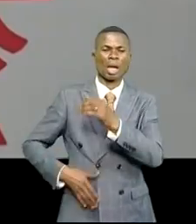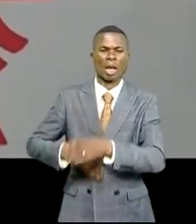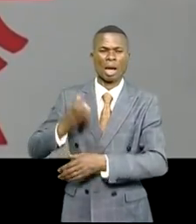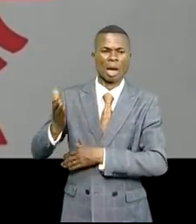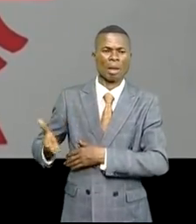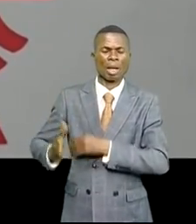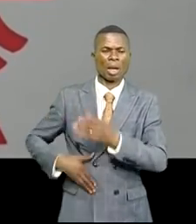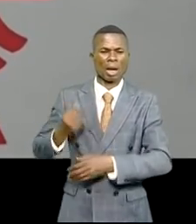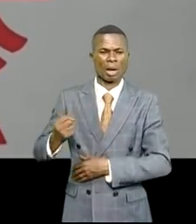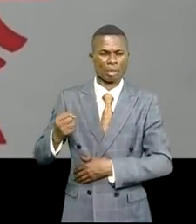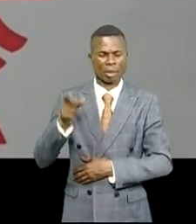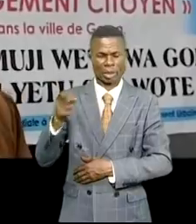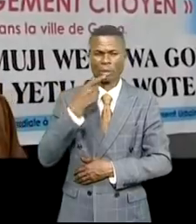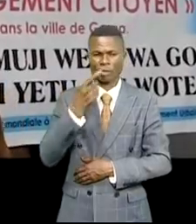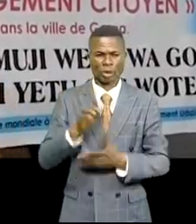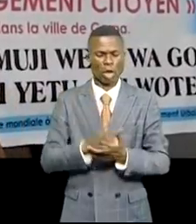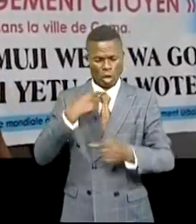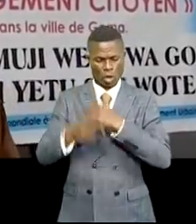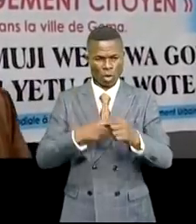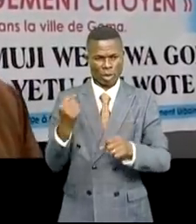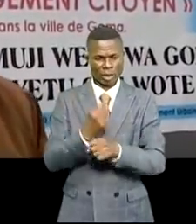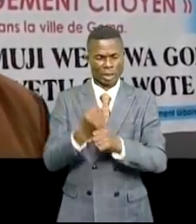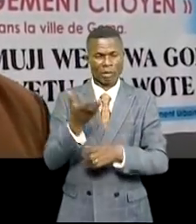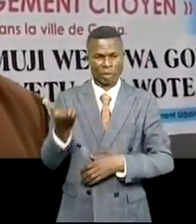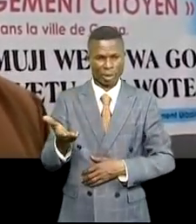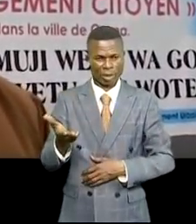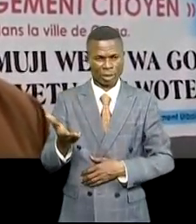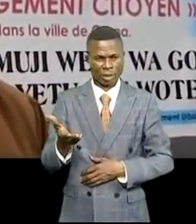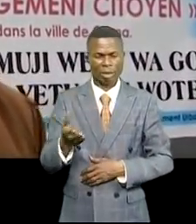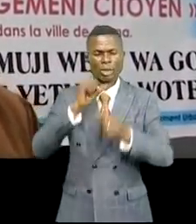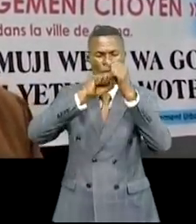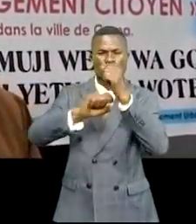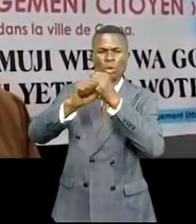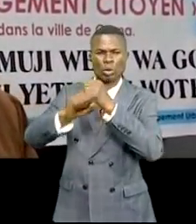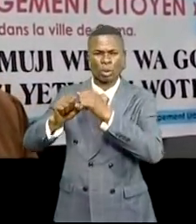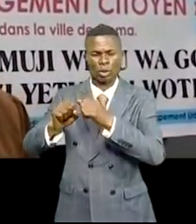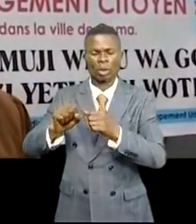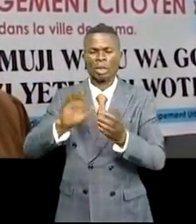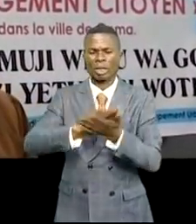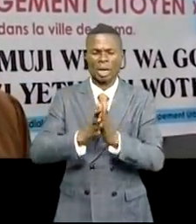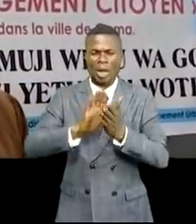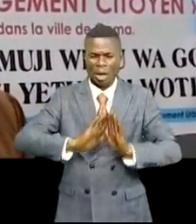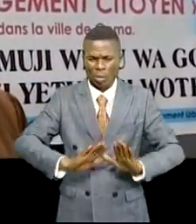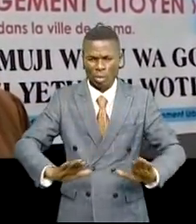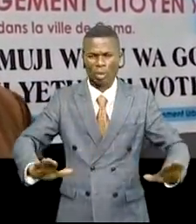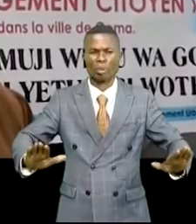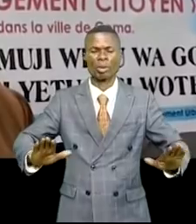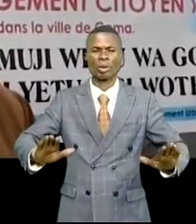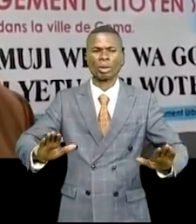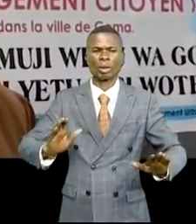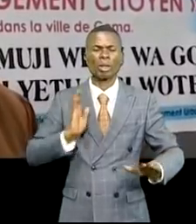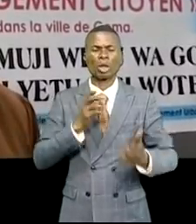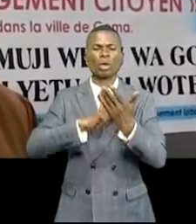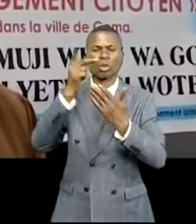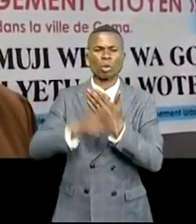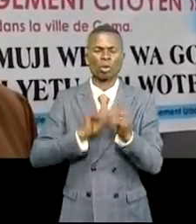Mouindo, son directeur. Nous venons de lancer cette activité de sensibilisation à la propreté avec notre programme